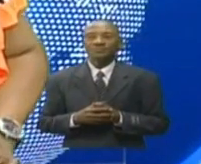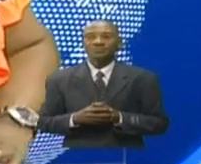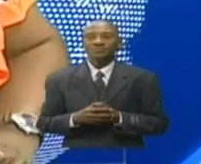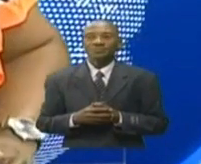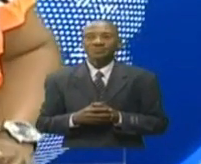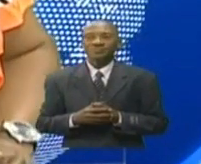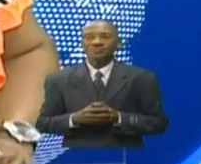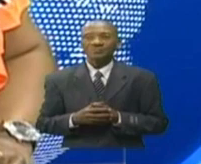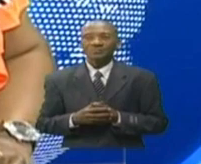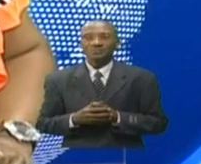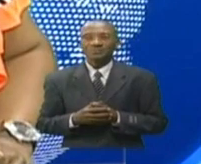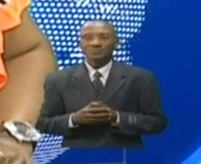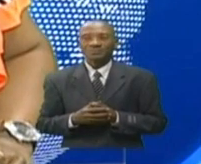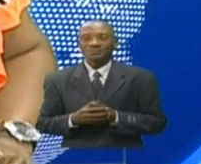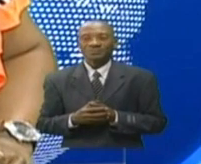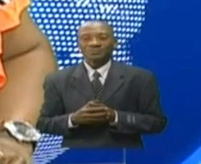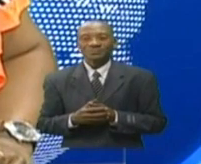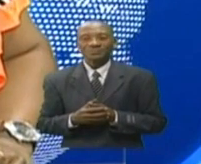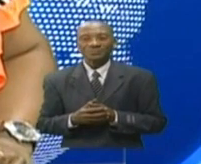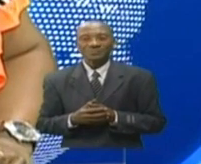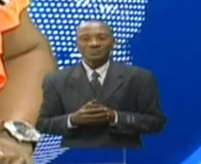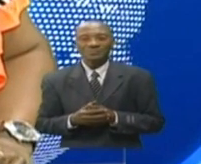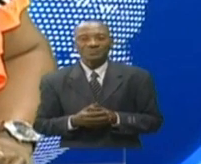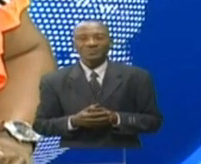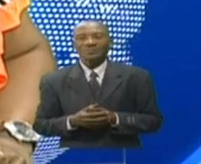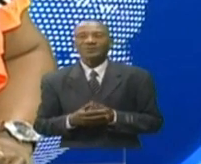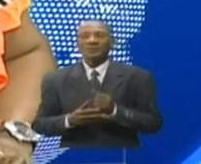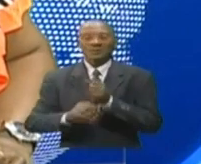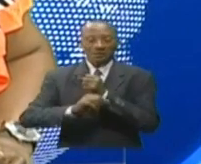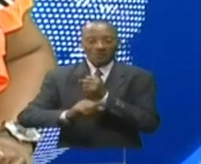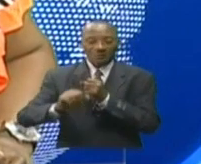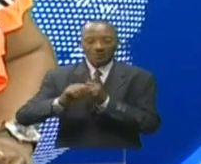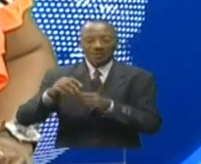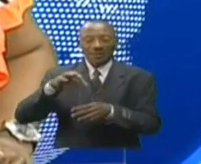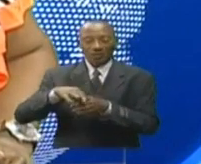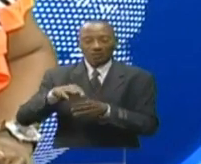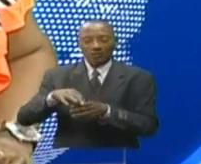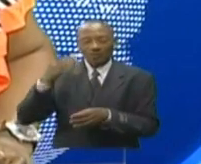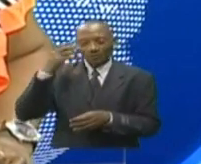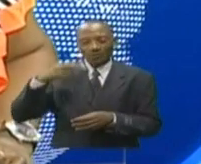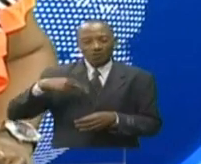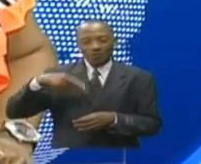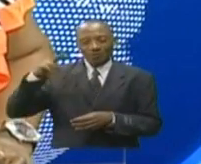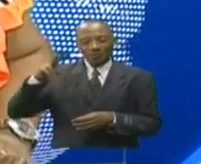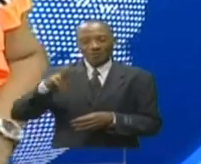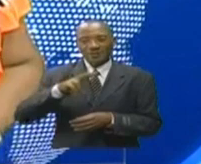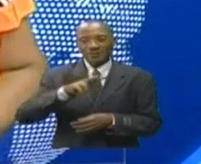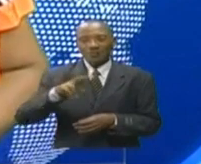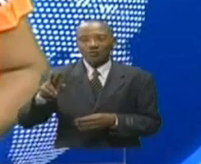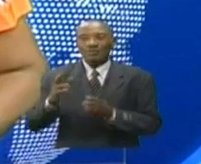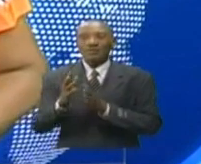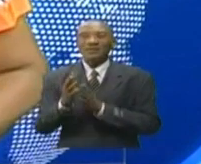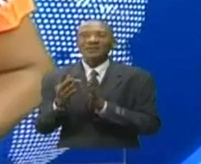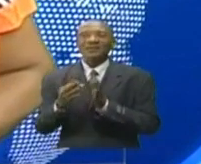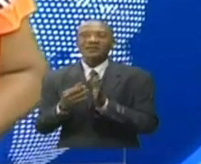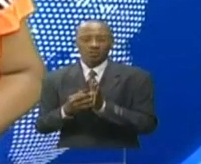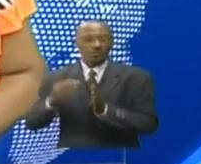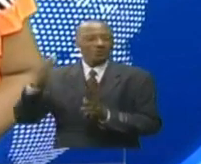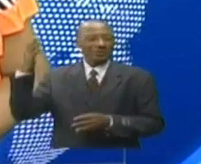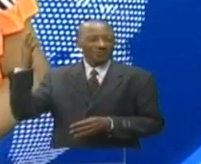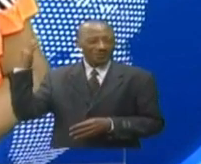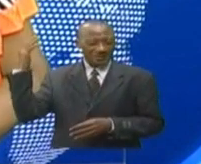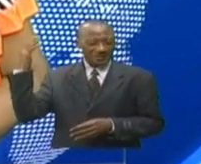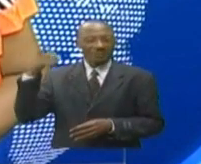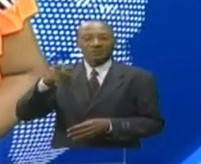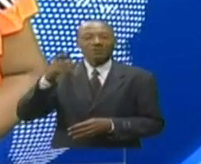Grâce KMB, martyr de la campagne électorale de l'UDPS en 2018, sa mort a été commémorée par les jeunes de l'UDPS le